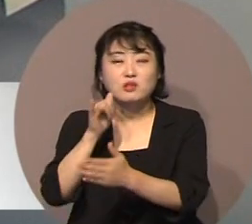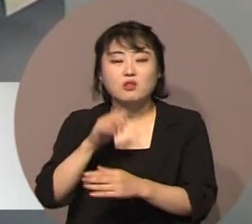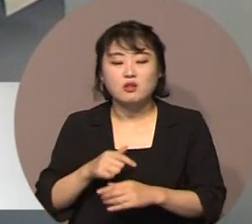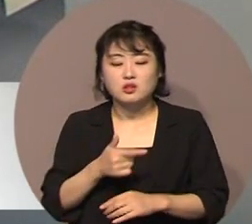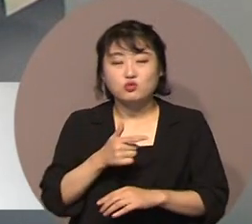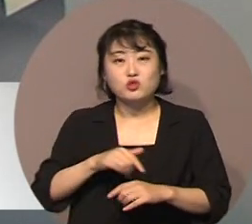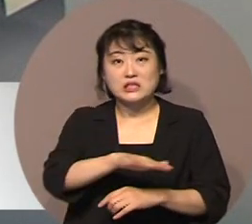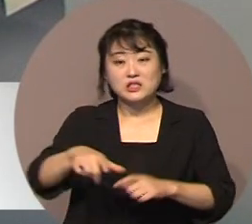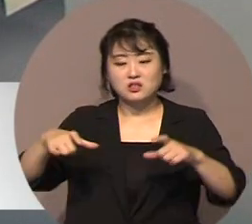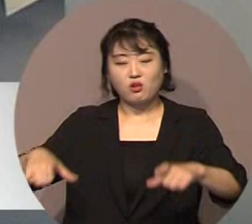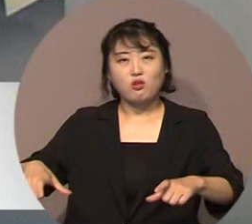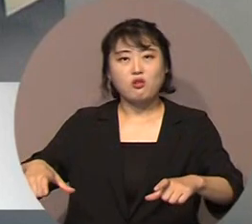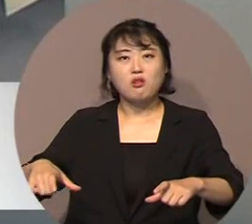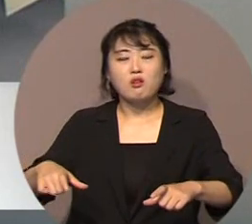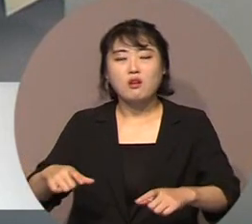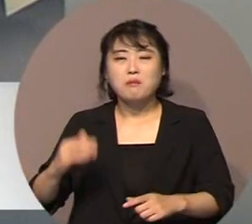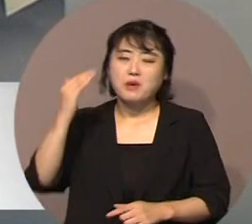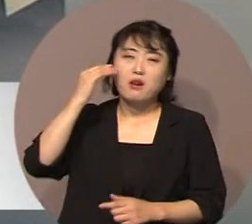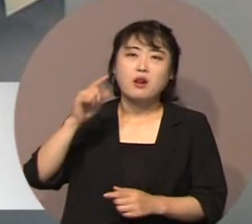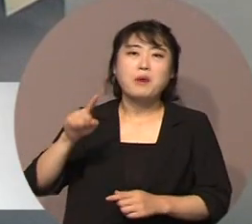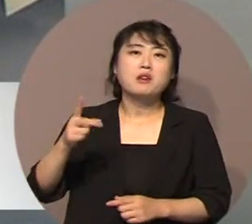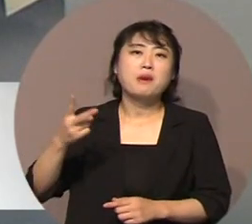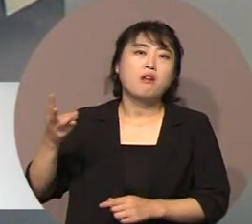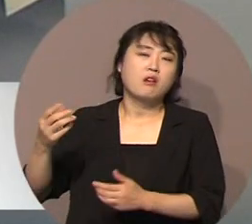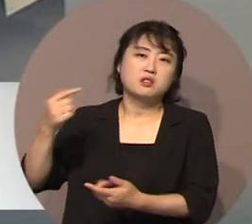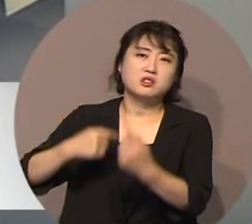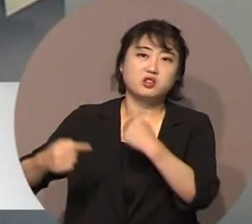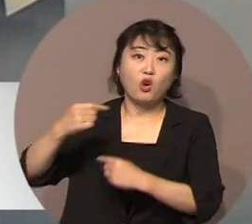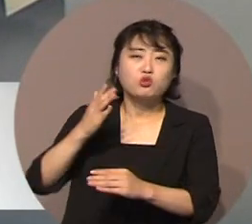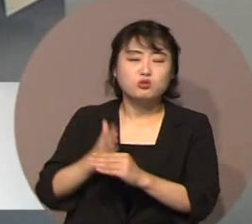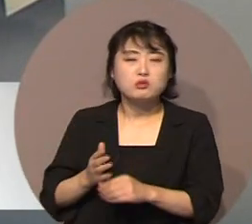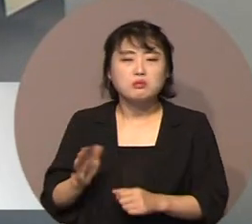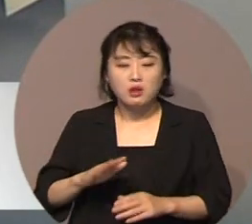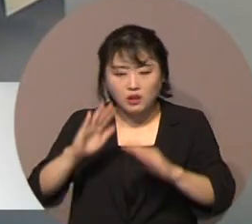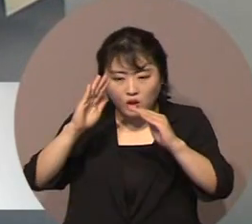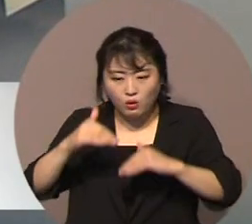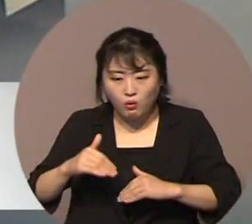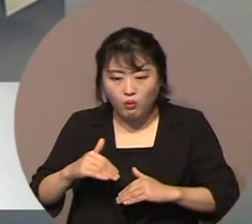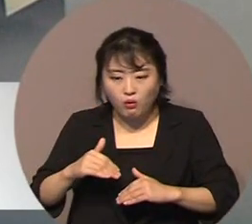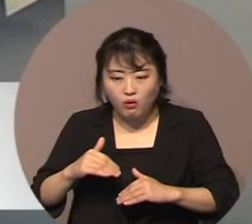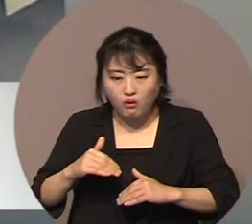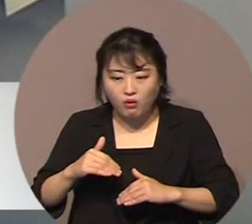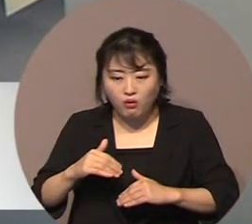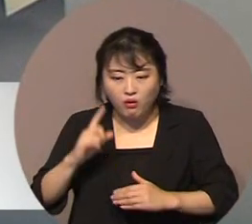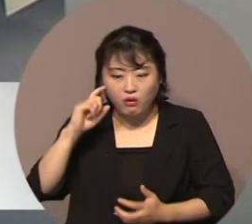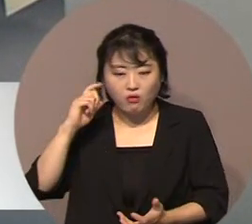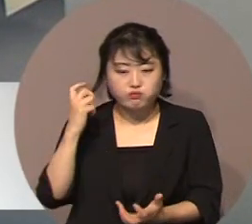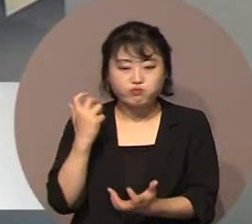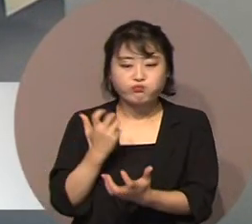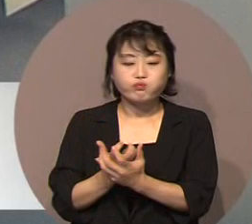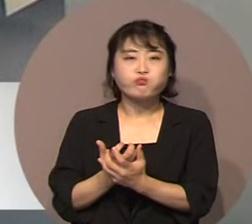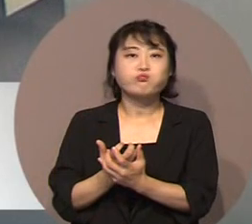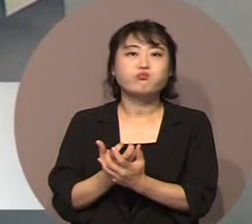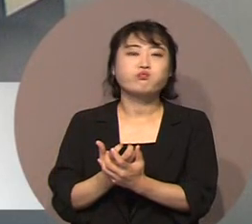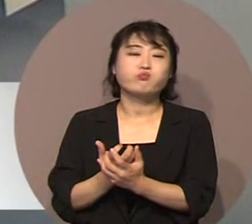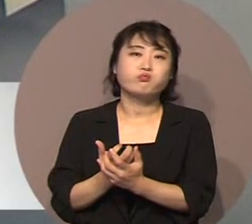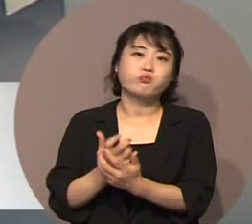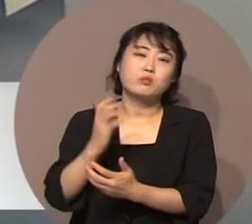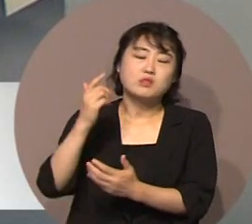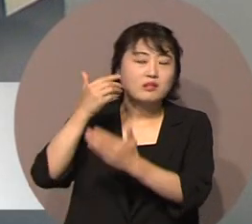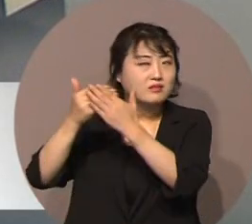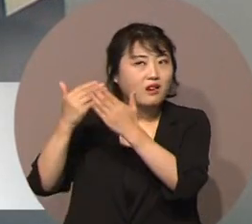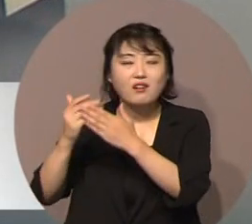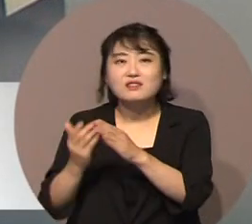침해 사례가 수백 건씩 접수되고 있는데 내용을 들여다보면 상상을 초월하는 일들이 적지 않다고 합니다